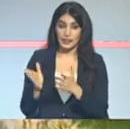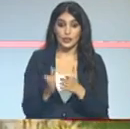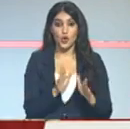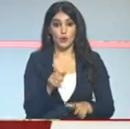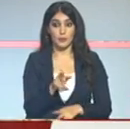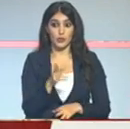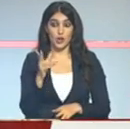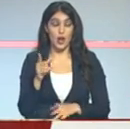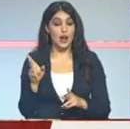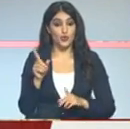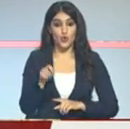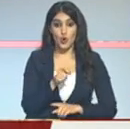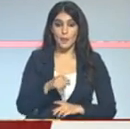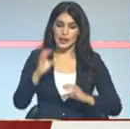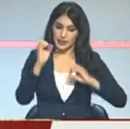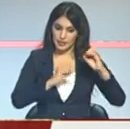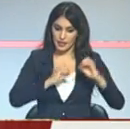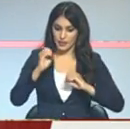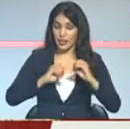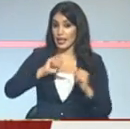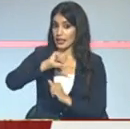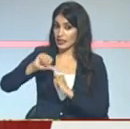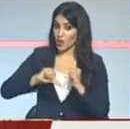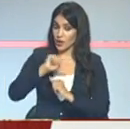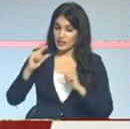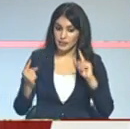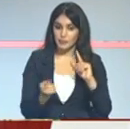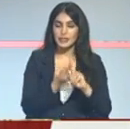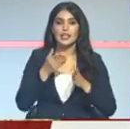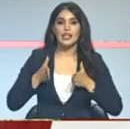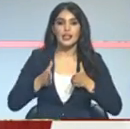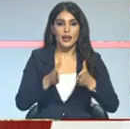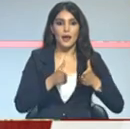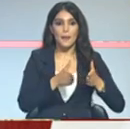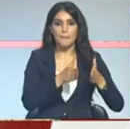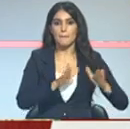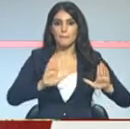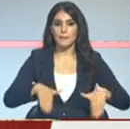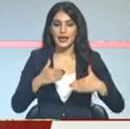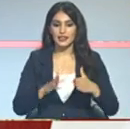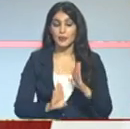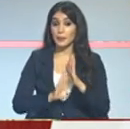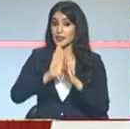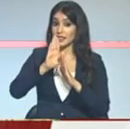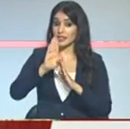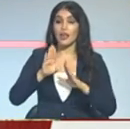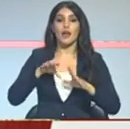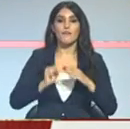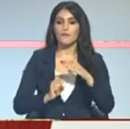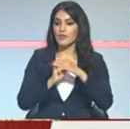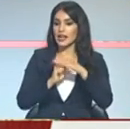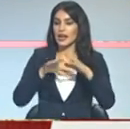من تنظيم دوره استثنائيه للتوجيه بعد الترفيع الاستيعاب لانه